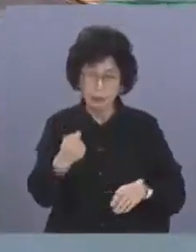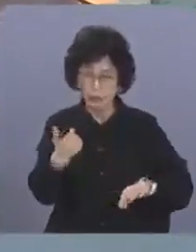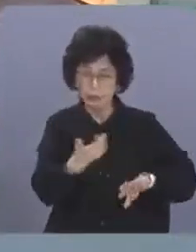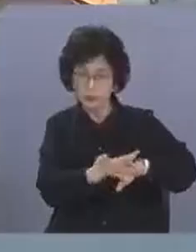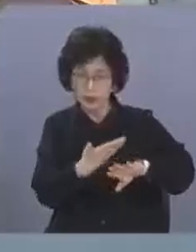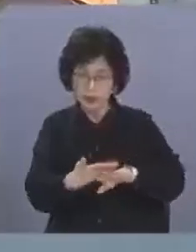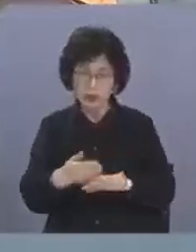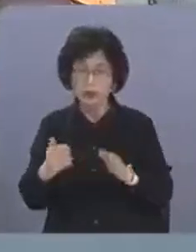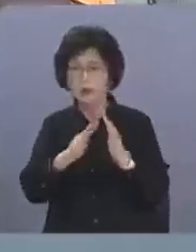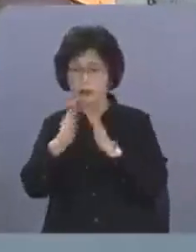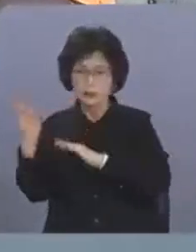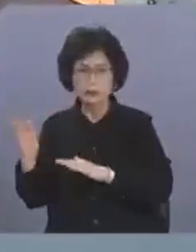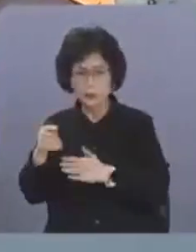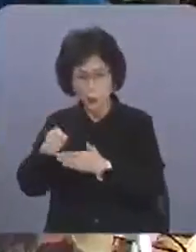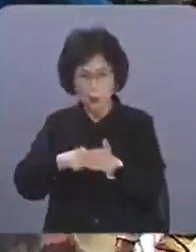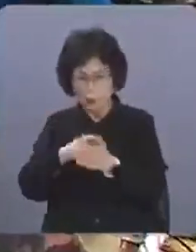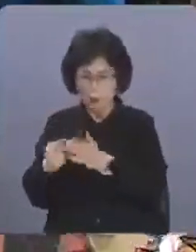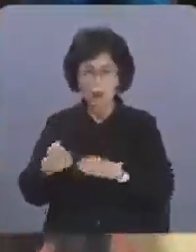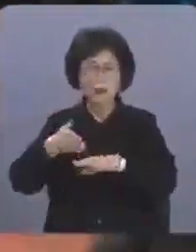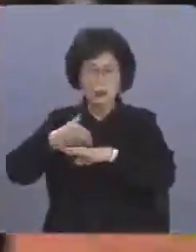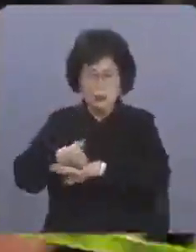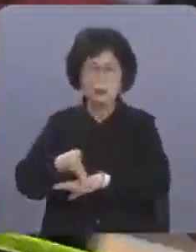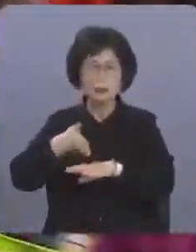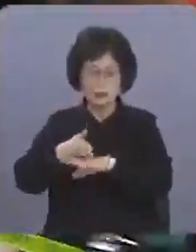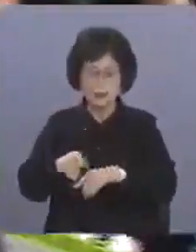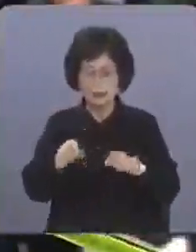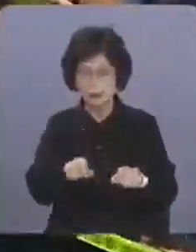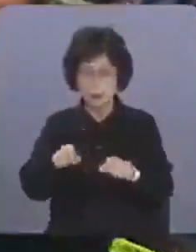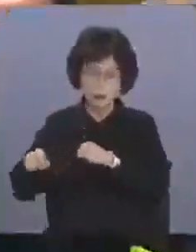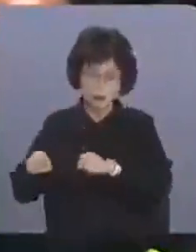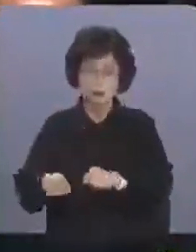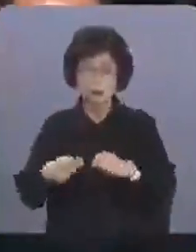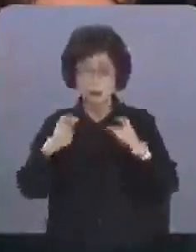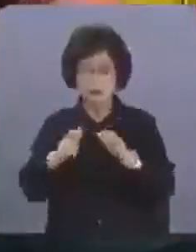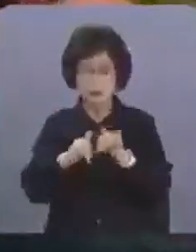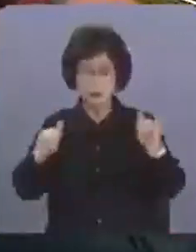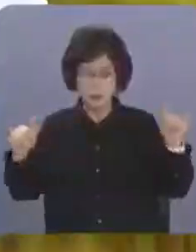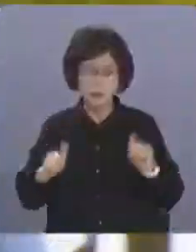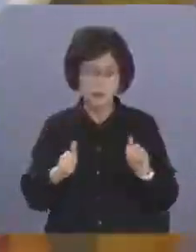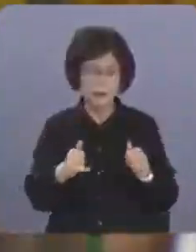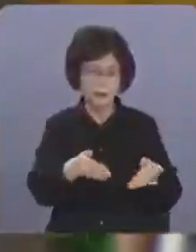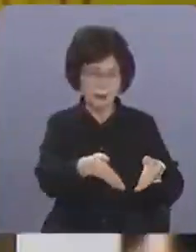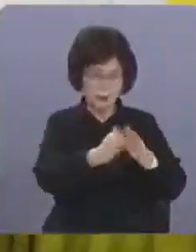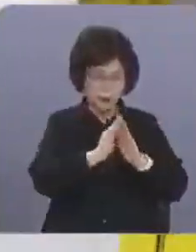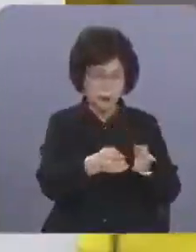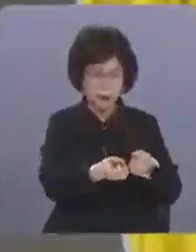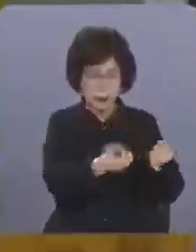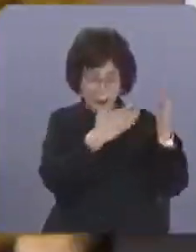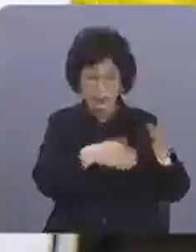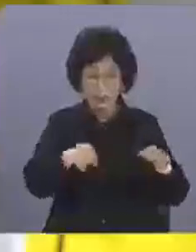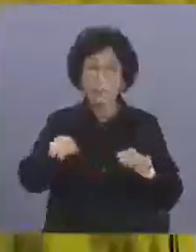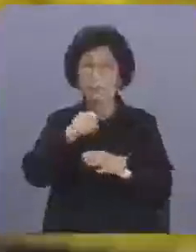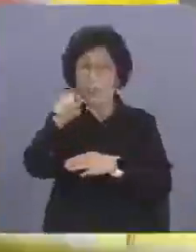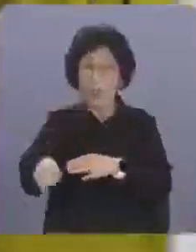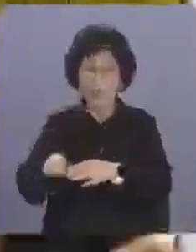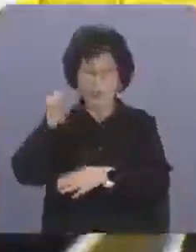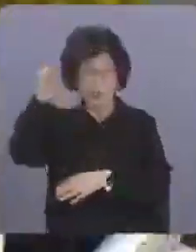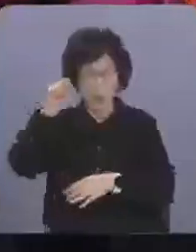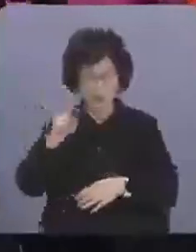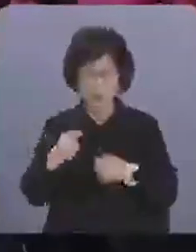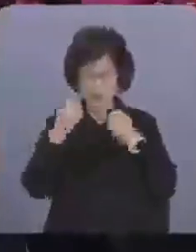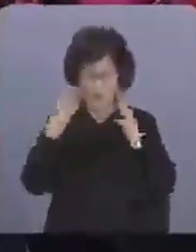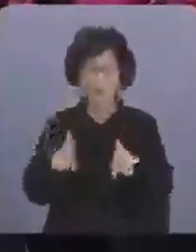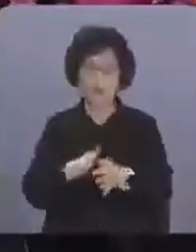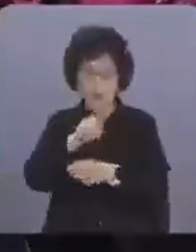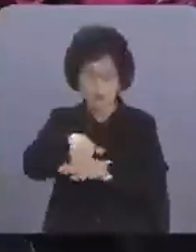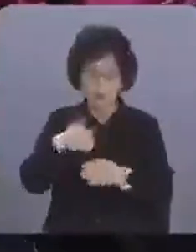이주 보상은 진척이 더딘 상황. 주민대책위원회는 공단 출범식 행사장 밖에서 집회를 열고 신공항